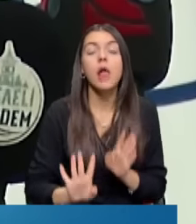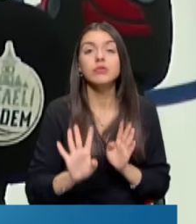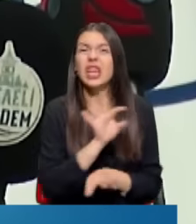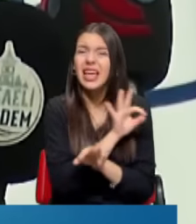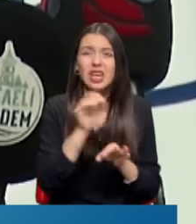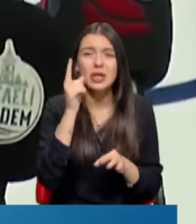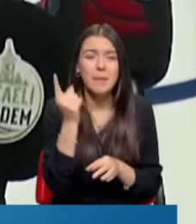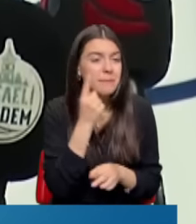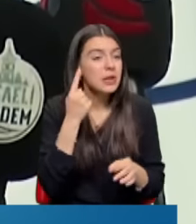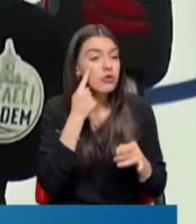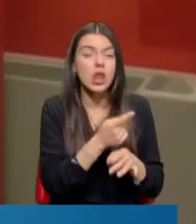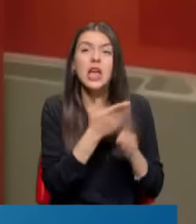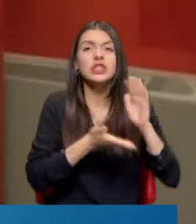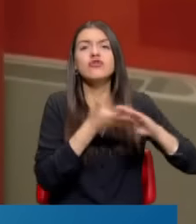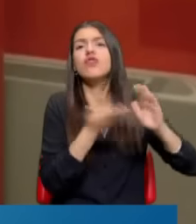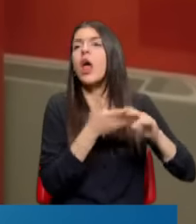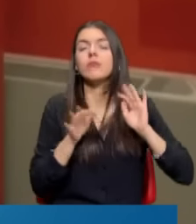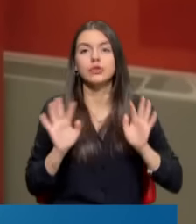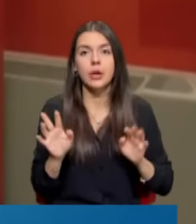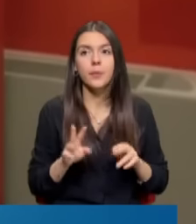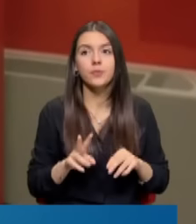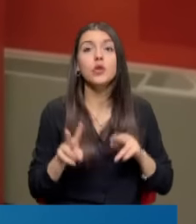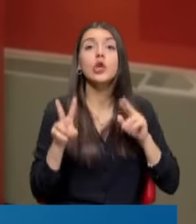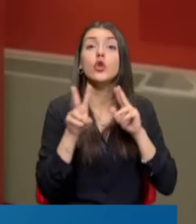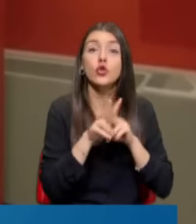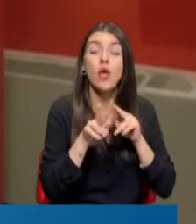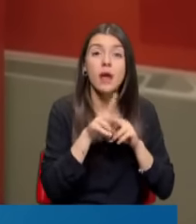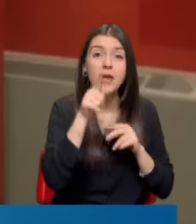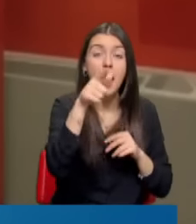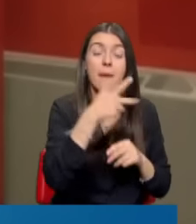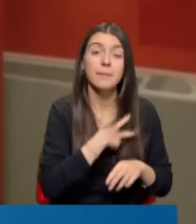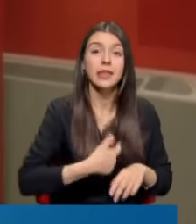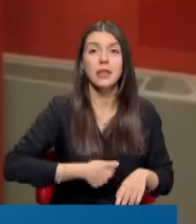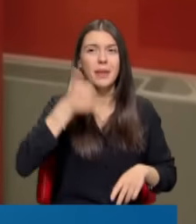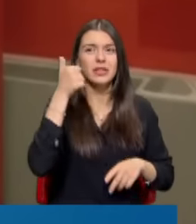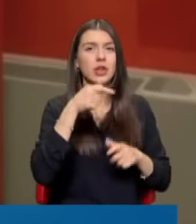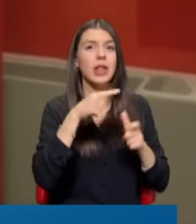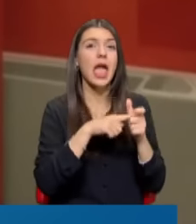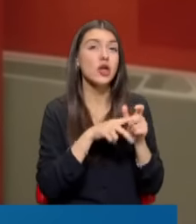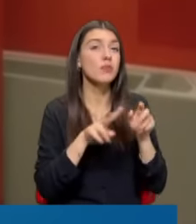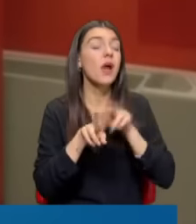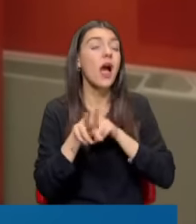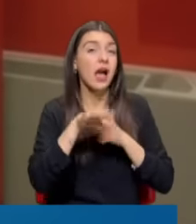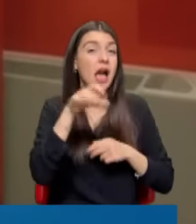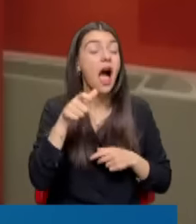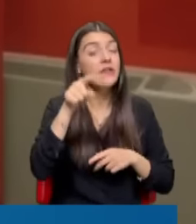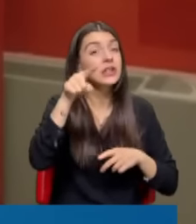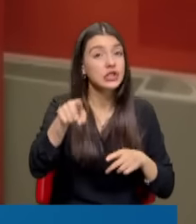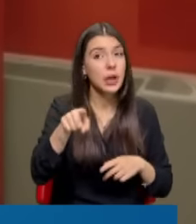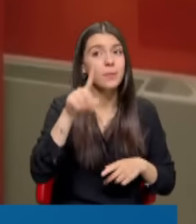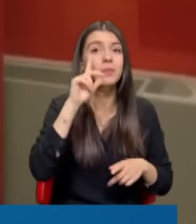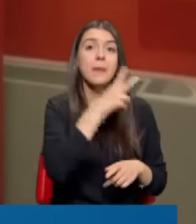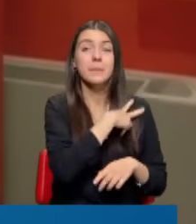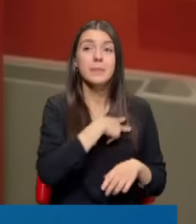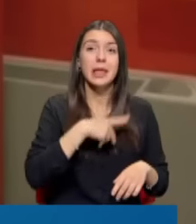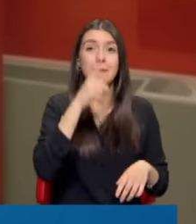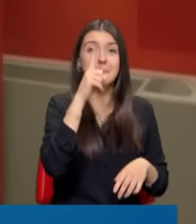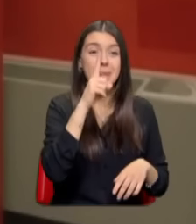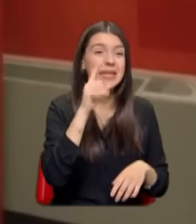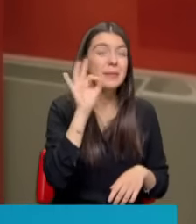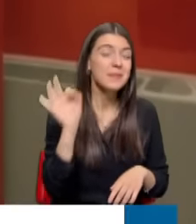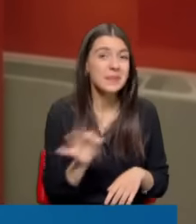Hiçbir şekilde çıkartılmayacaktır. Kütahya Belediye Başkanı CHP'li Eyüp Kahveci de belediyeyi AK Parti'den 1 milyar 700